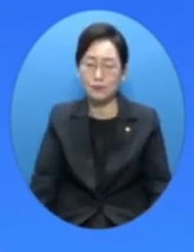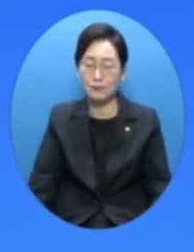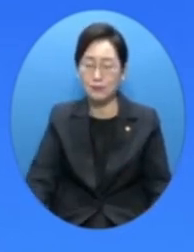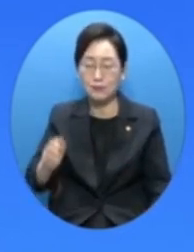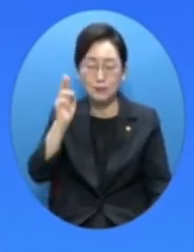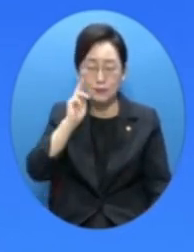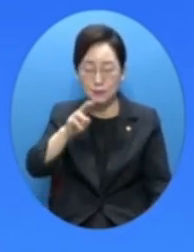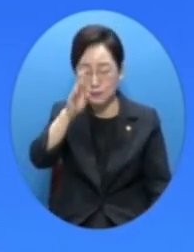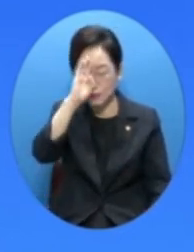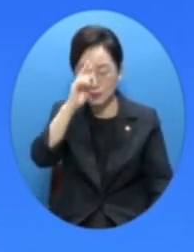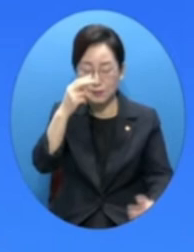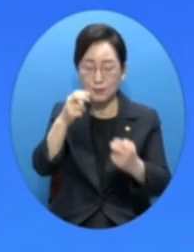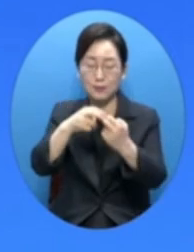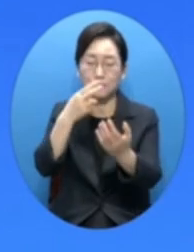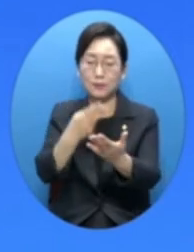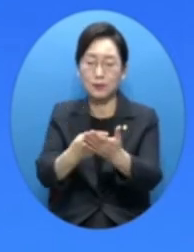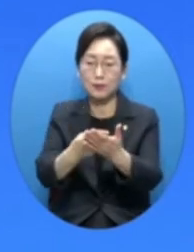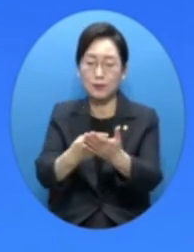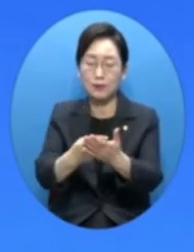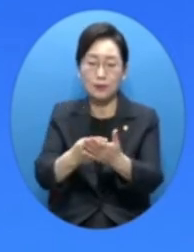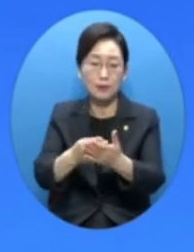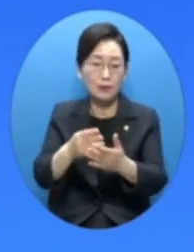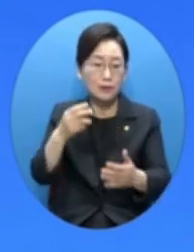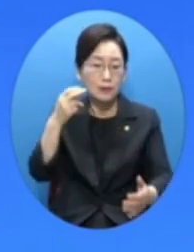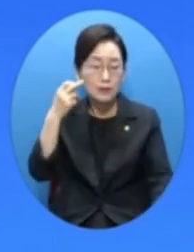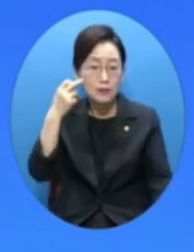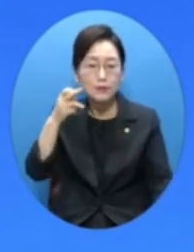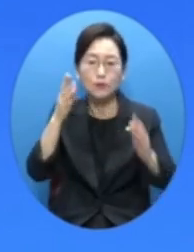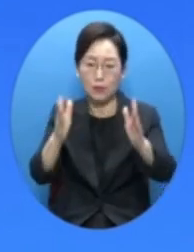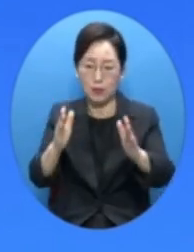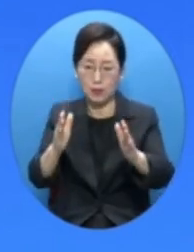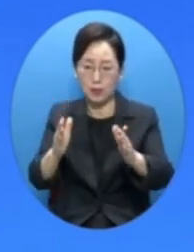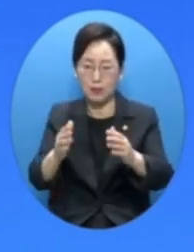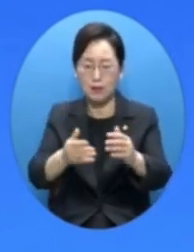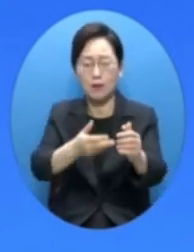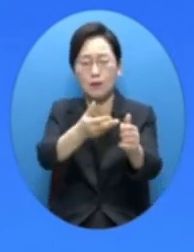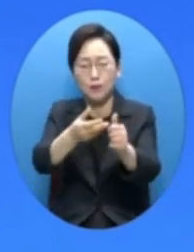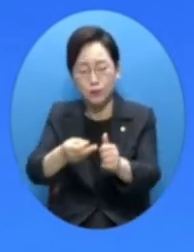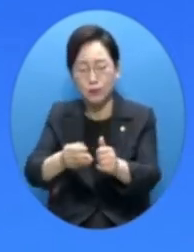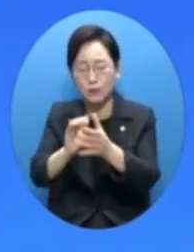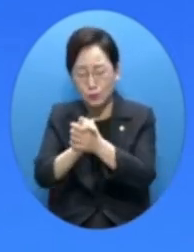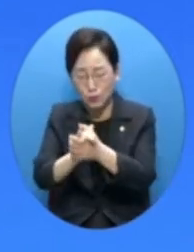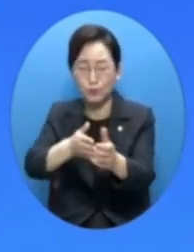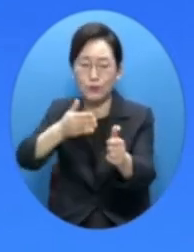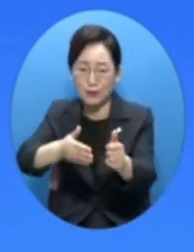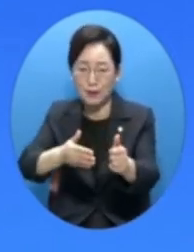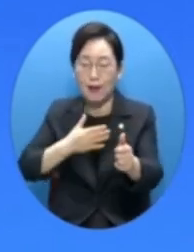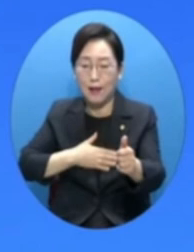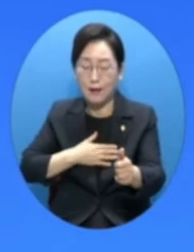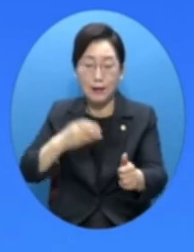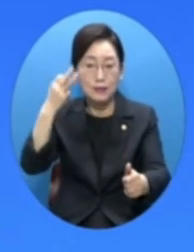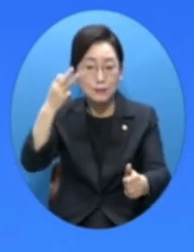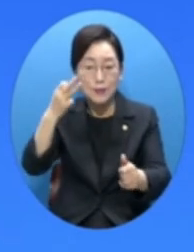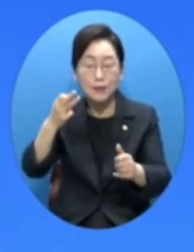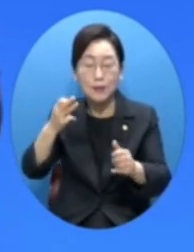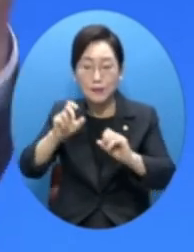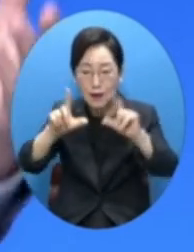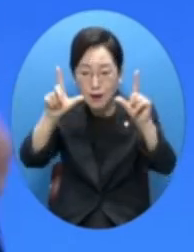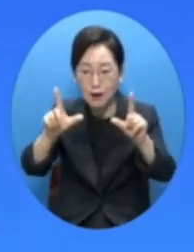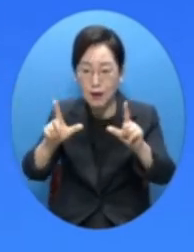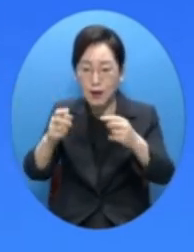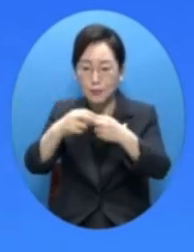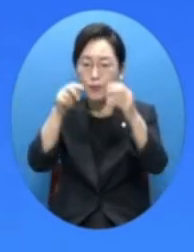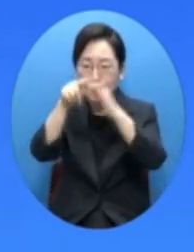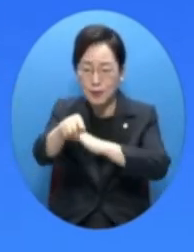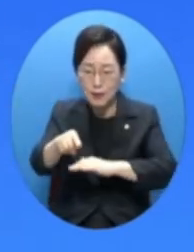중환자실에 지금 열 이틀째 있는데 목사님 와서 한번 좀 기도 좀 해주세요. 그래서 제가 13째 날 그 병원에